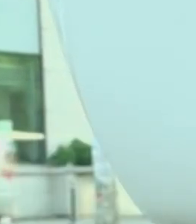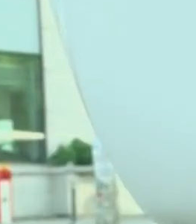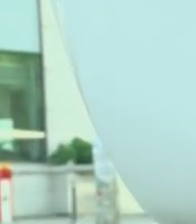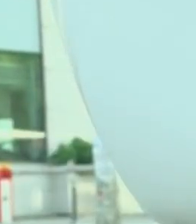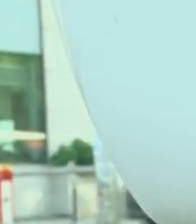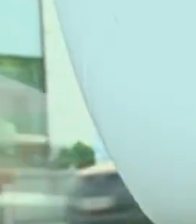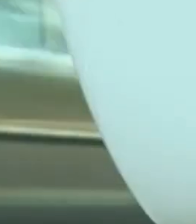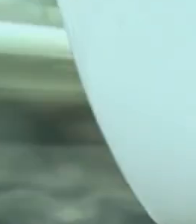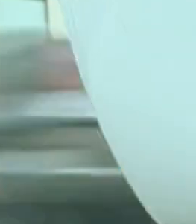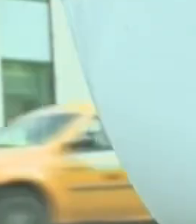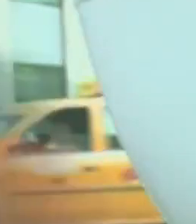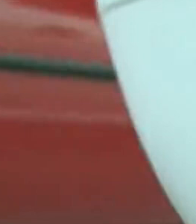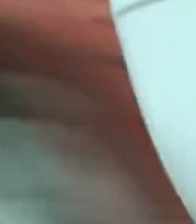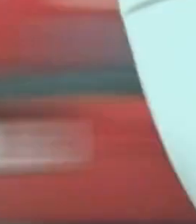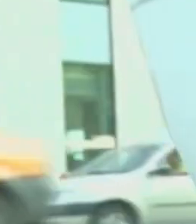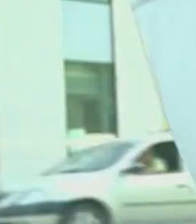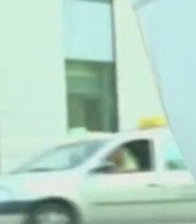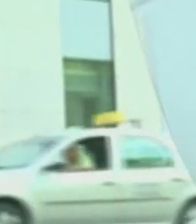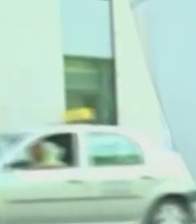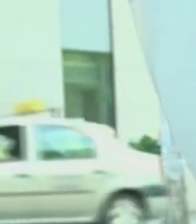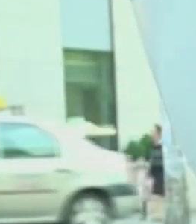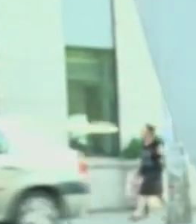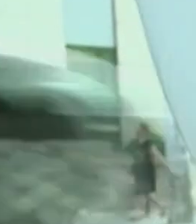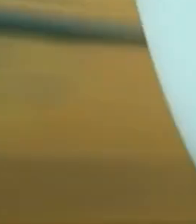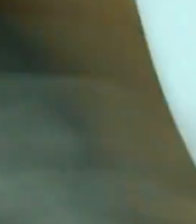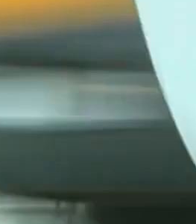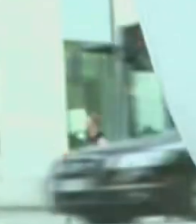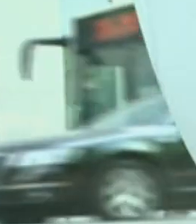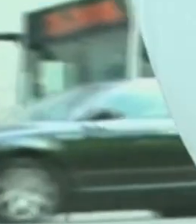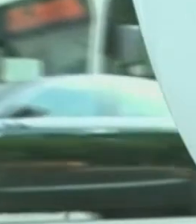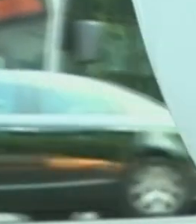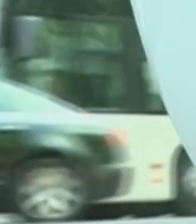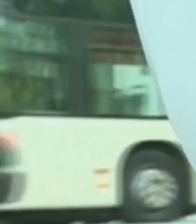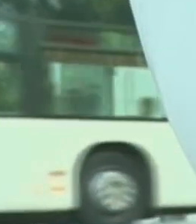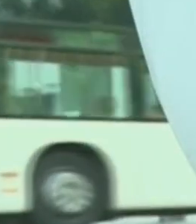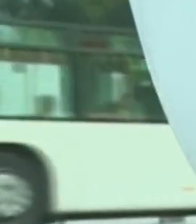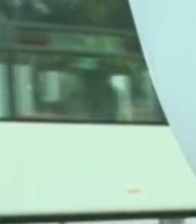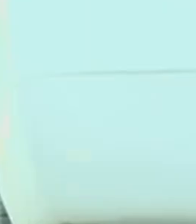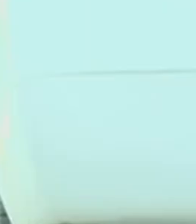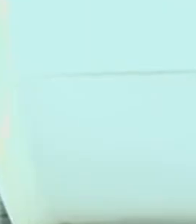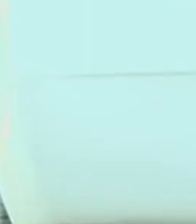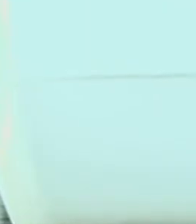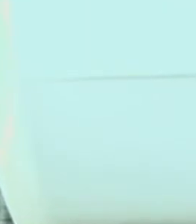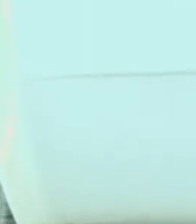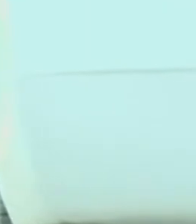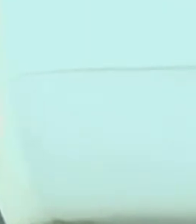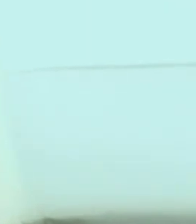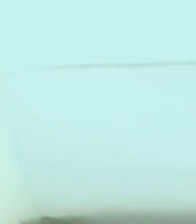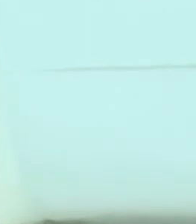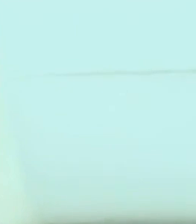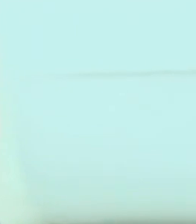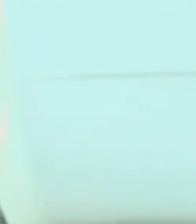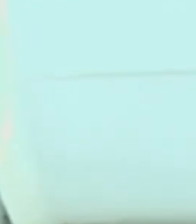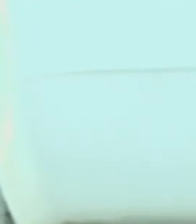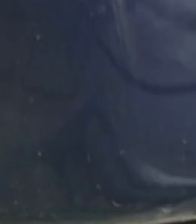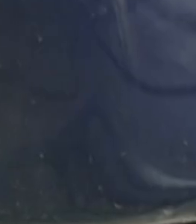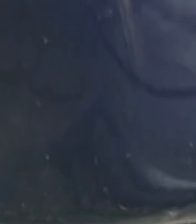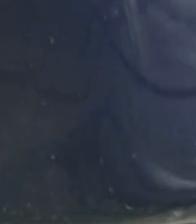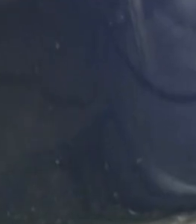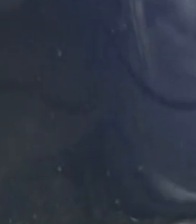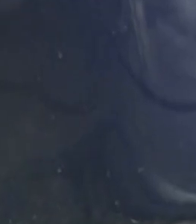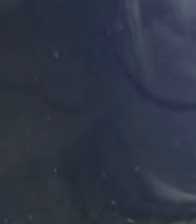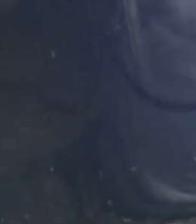admisă. Tot ceea ce monitorizăm noi și chiar în emisiunile dumneavoastră, apostul dumneavoastră, sunt difuzate,